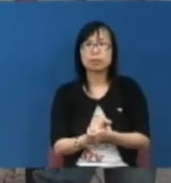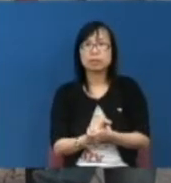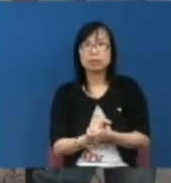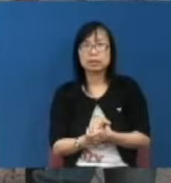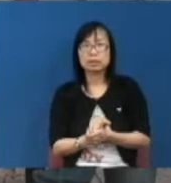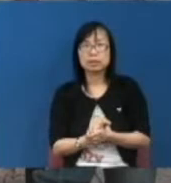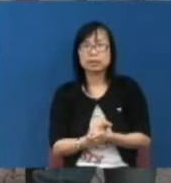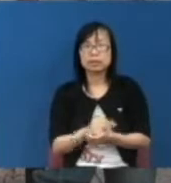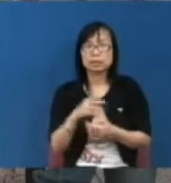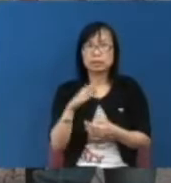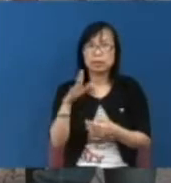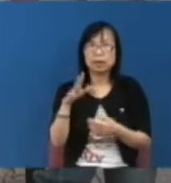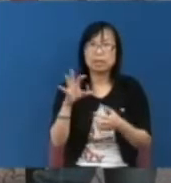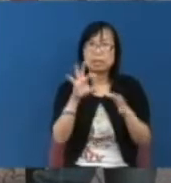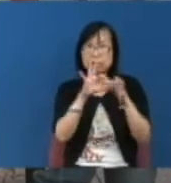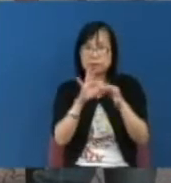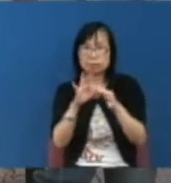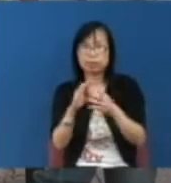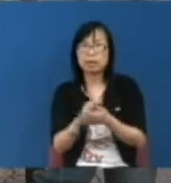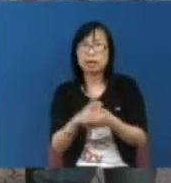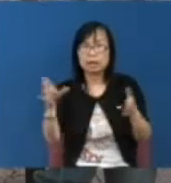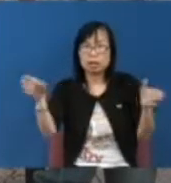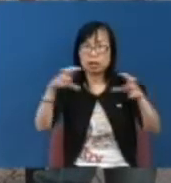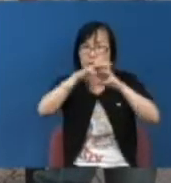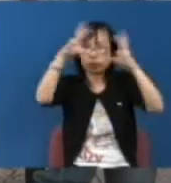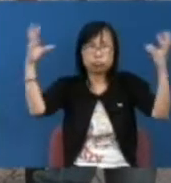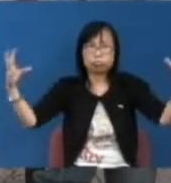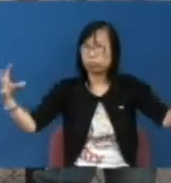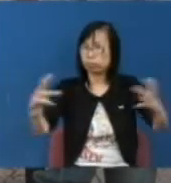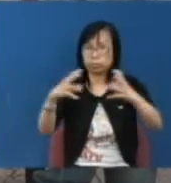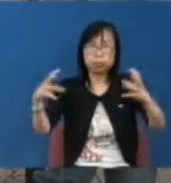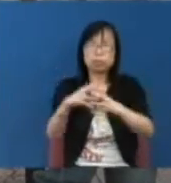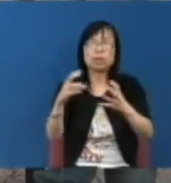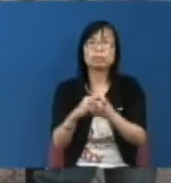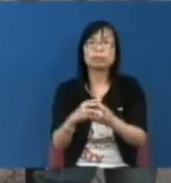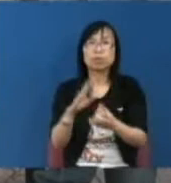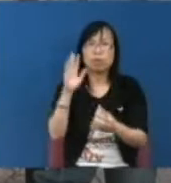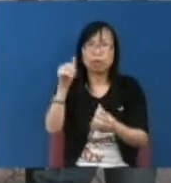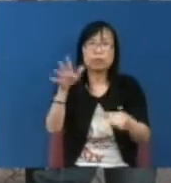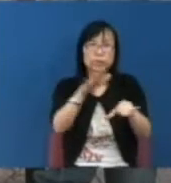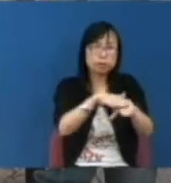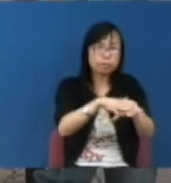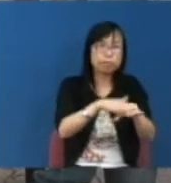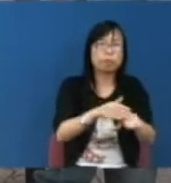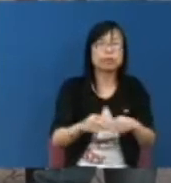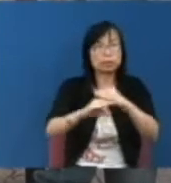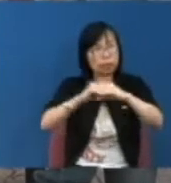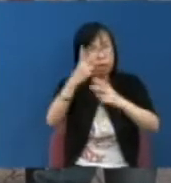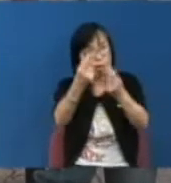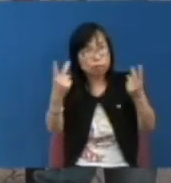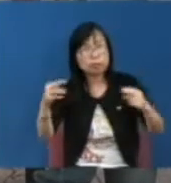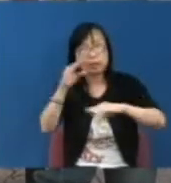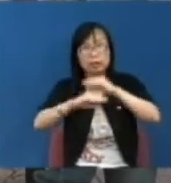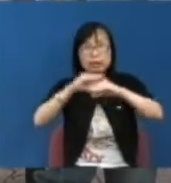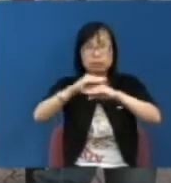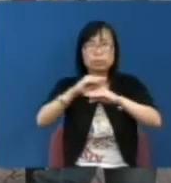因為其實係 integrated 嘅嚇，綜合曬幾樣嘅項目都可以擺喺個綠色建築裏邊。 係咯。 咁所以如果你